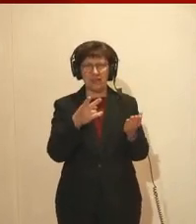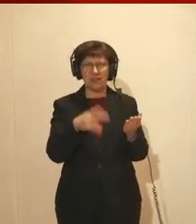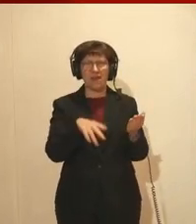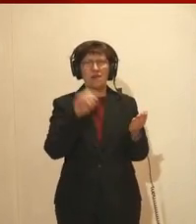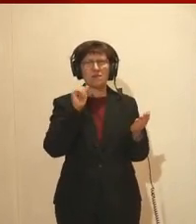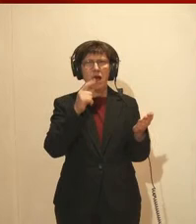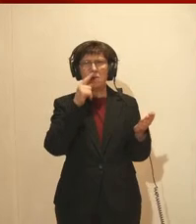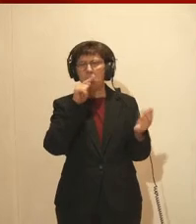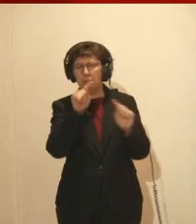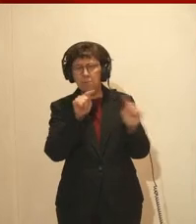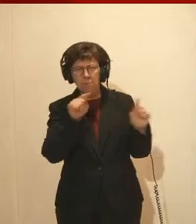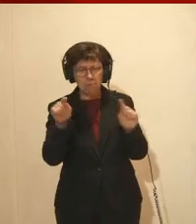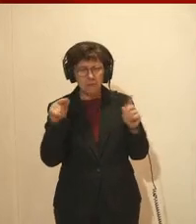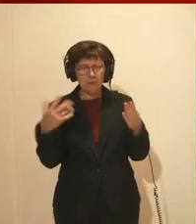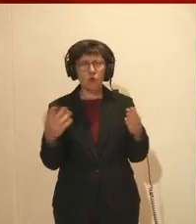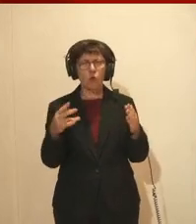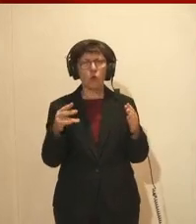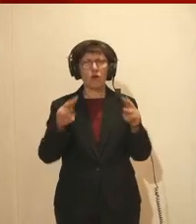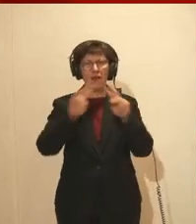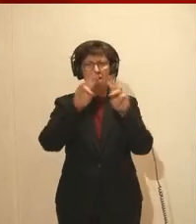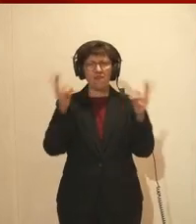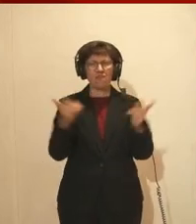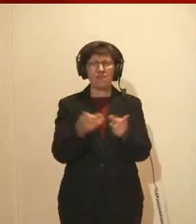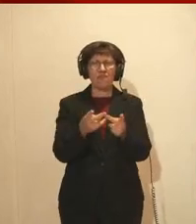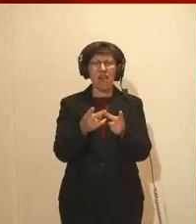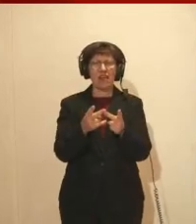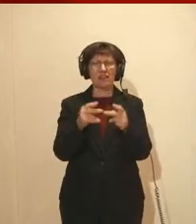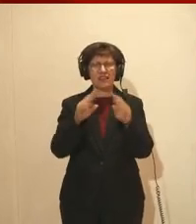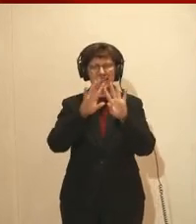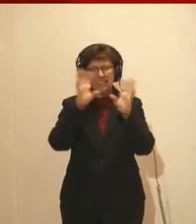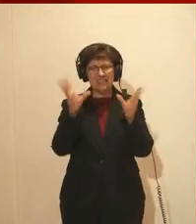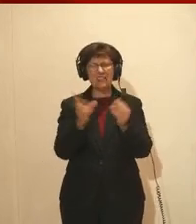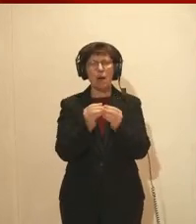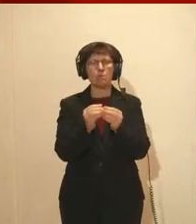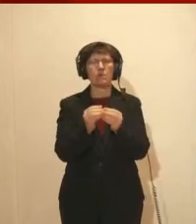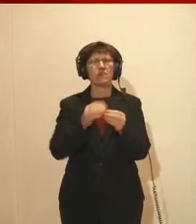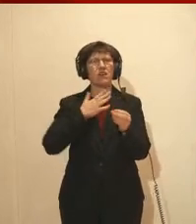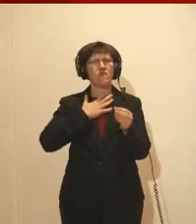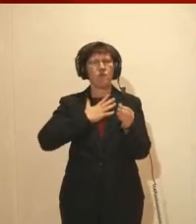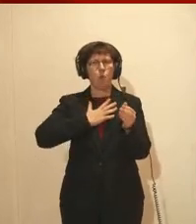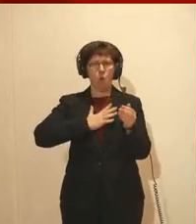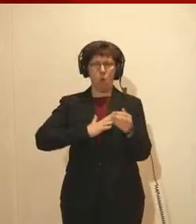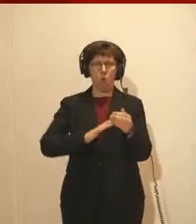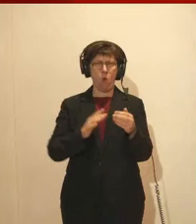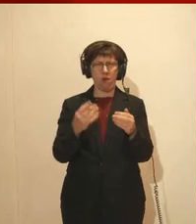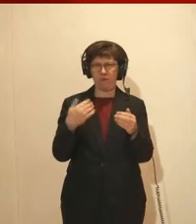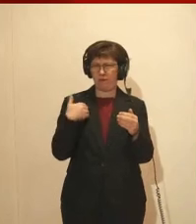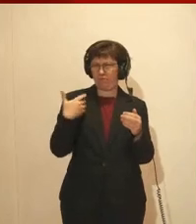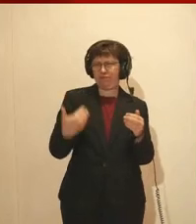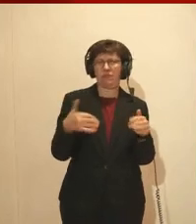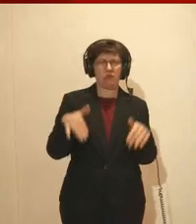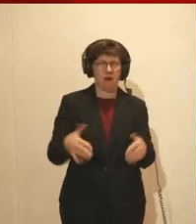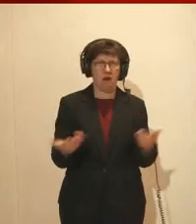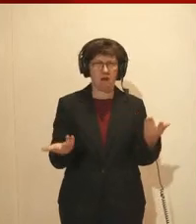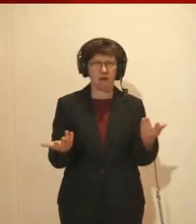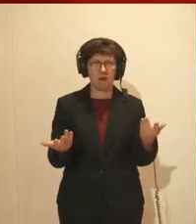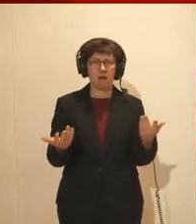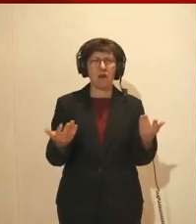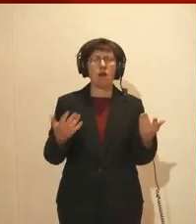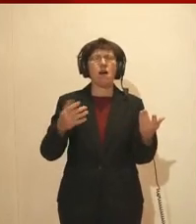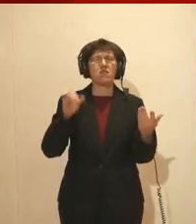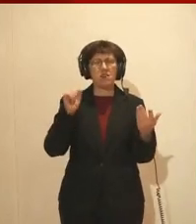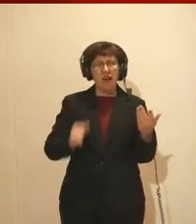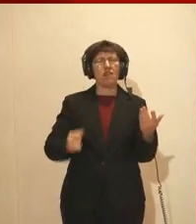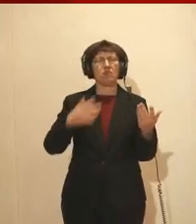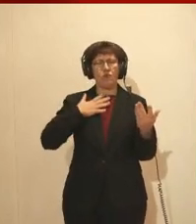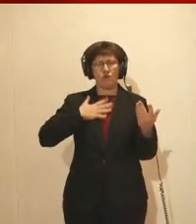eines festhalten diese welt ist insgesamt enorm wohlhabend sie könnte einen wohlstand für